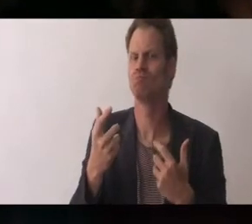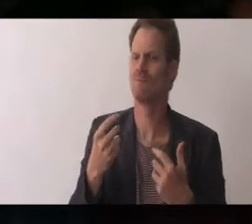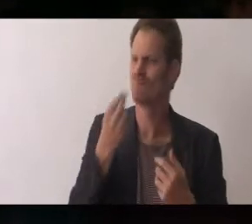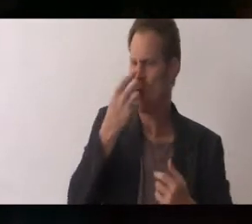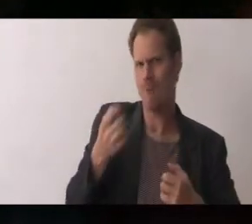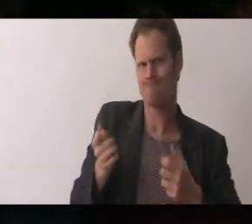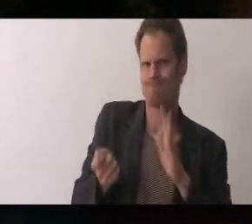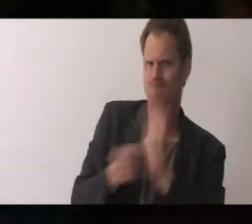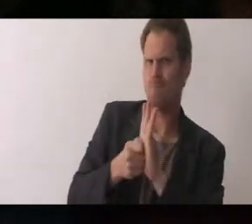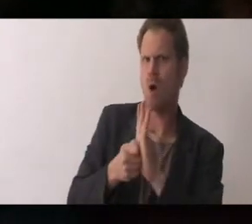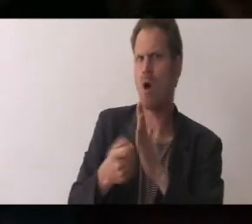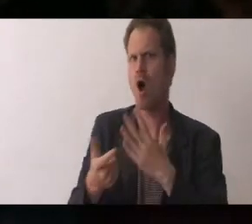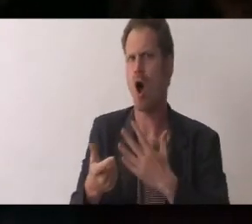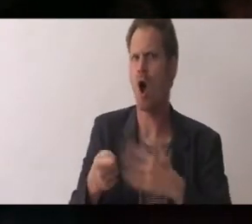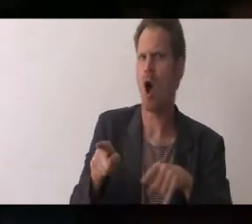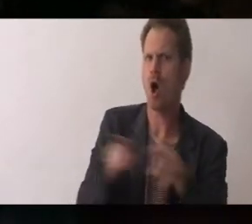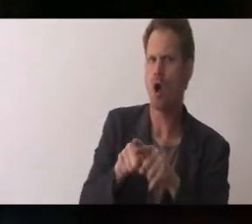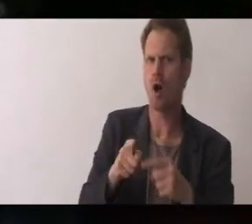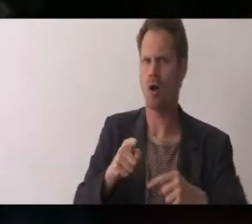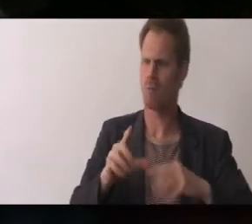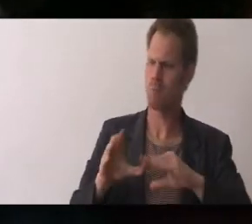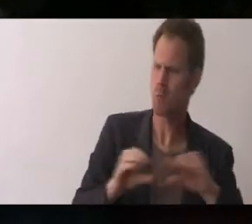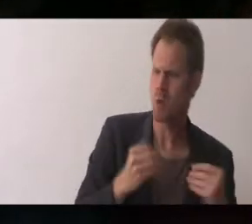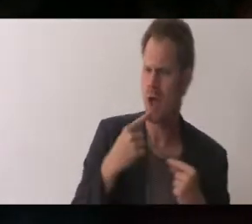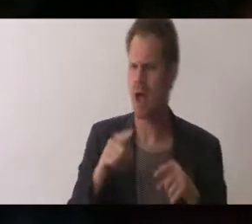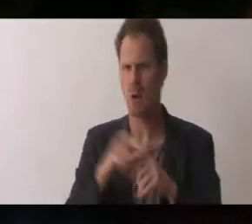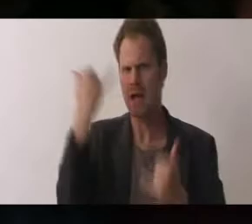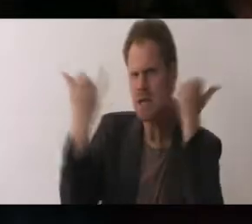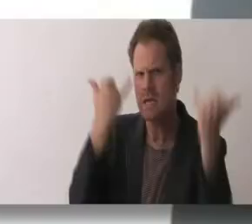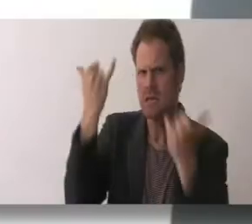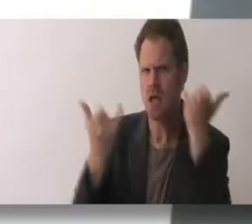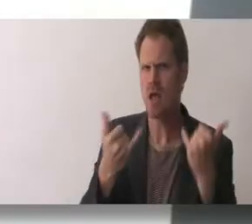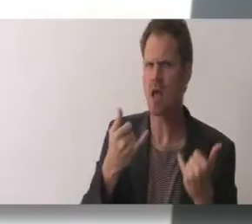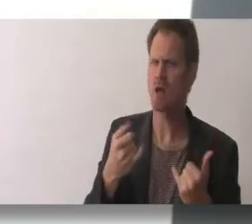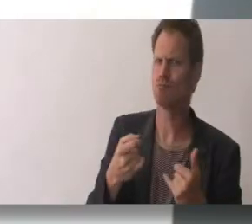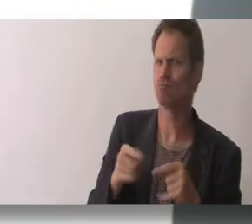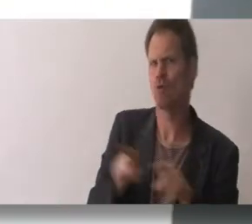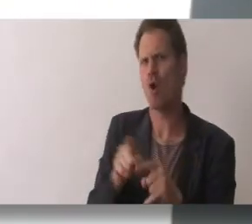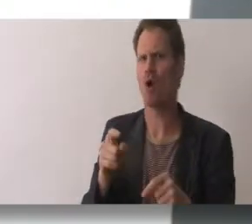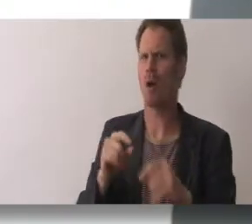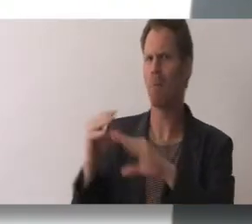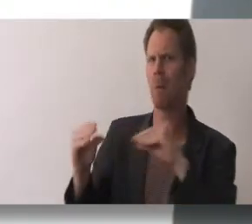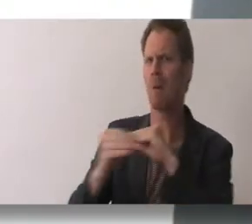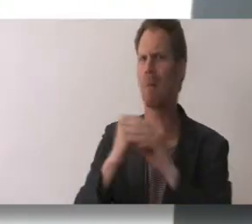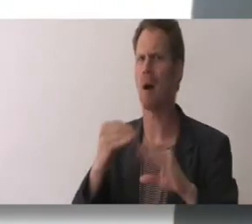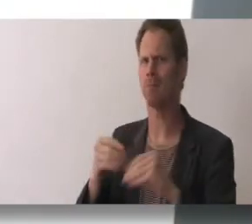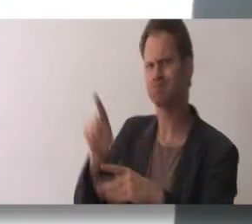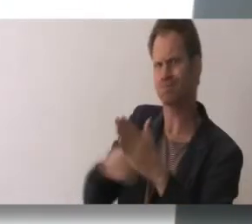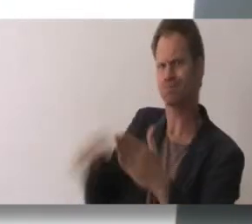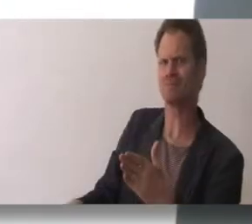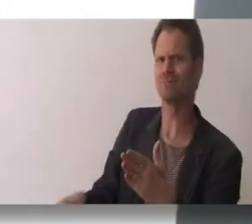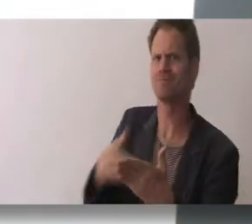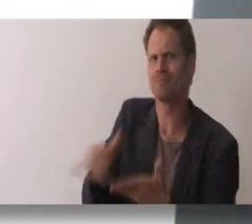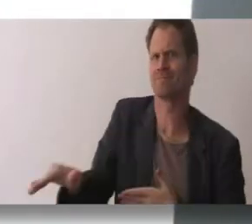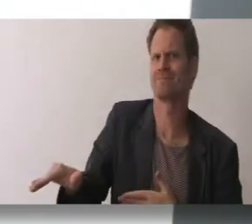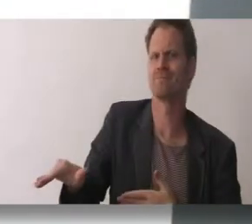'il était temps en fait de mettre à plat notre idéologie, de faire taire certaines rumeurs ou des personnes